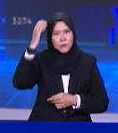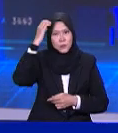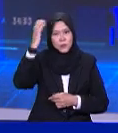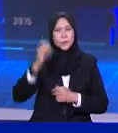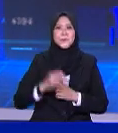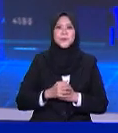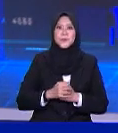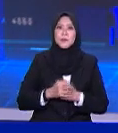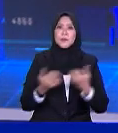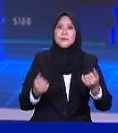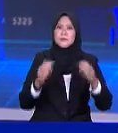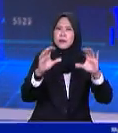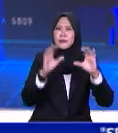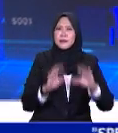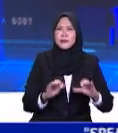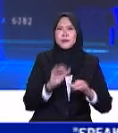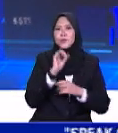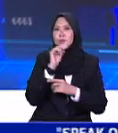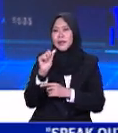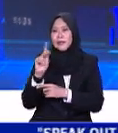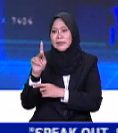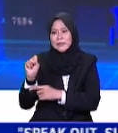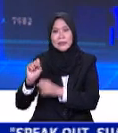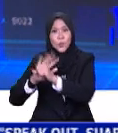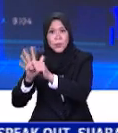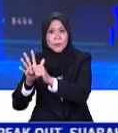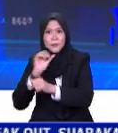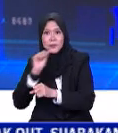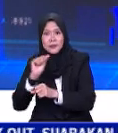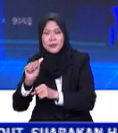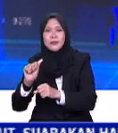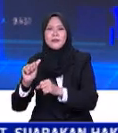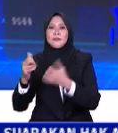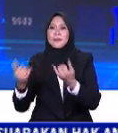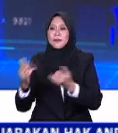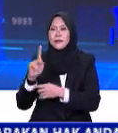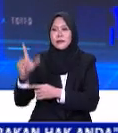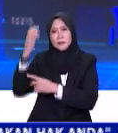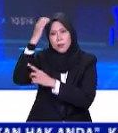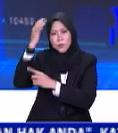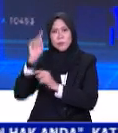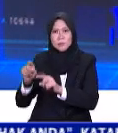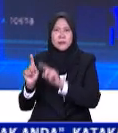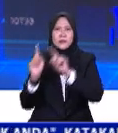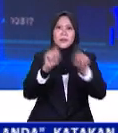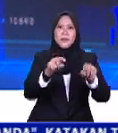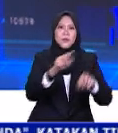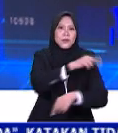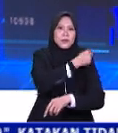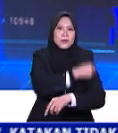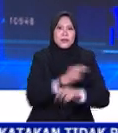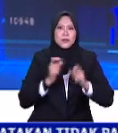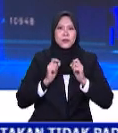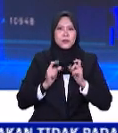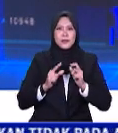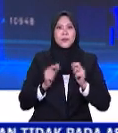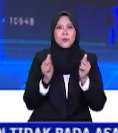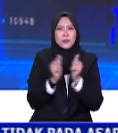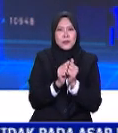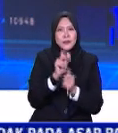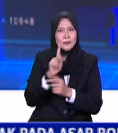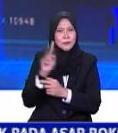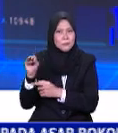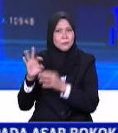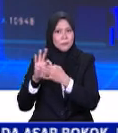menerusi kaedah itu kes bukan covid-19 di lembah Klang bakal dirujuk ke hospital swasta yang bersama-sama Kementerian